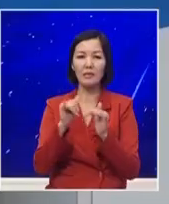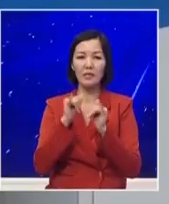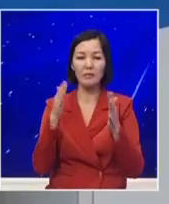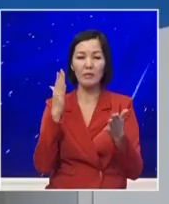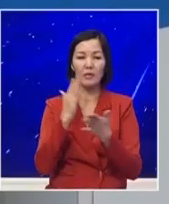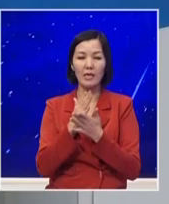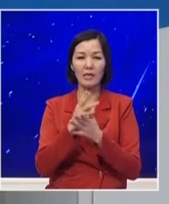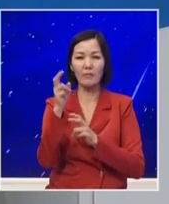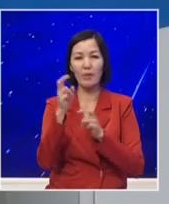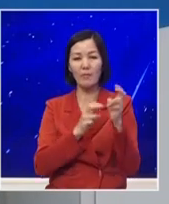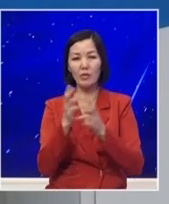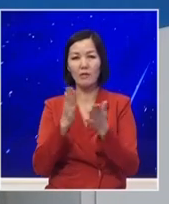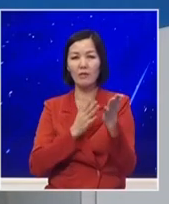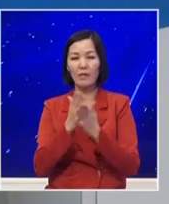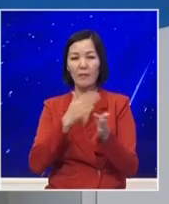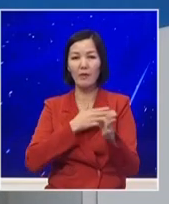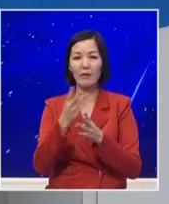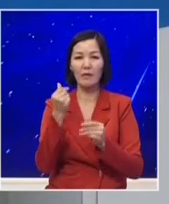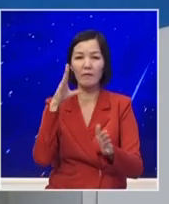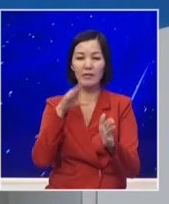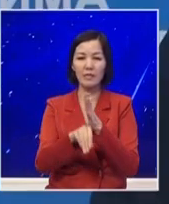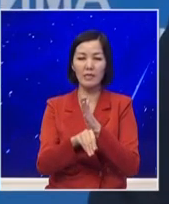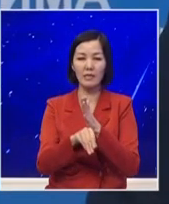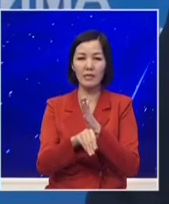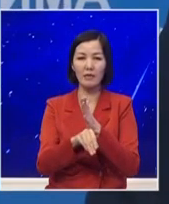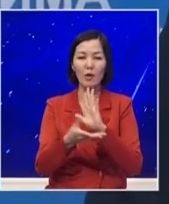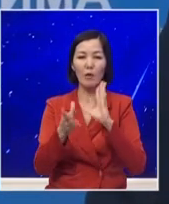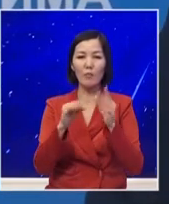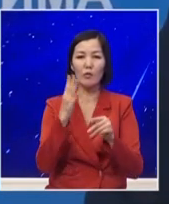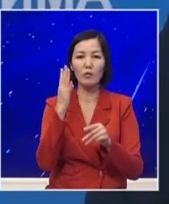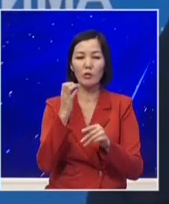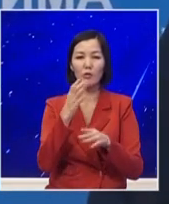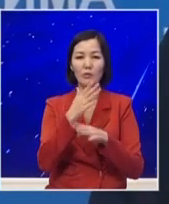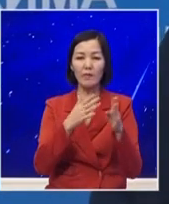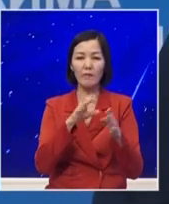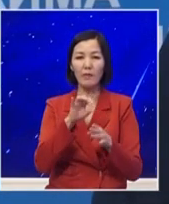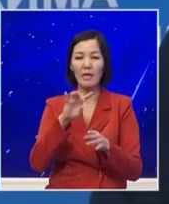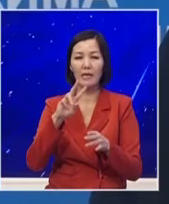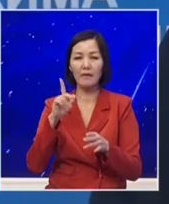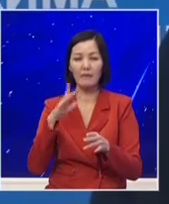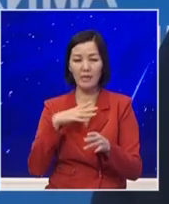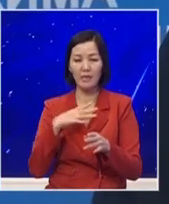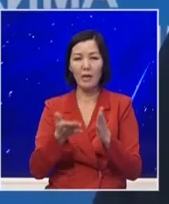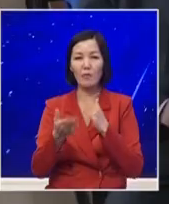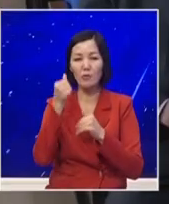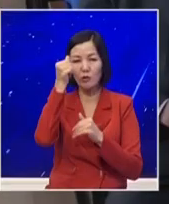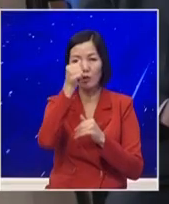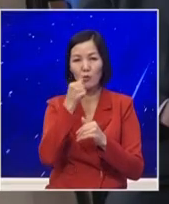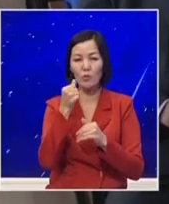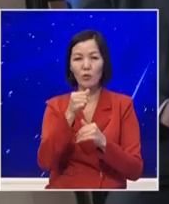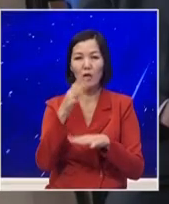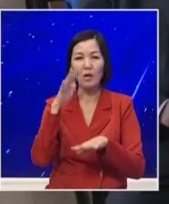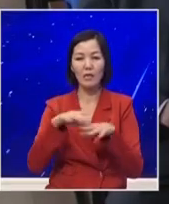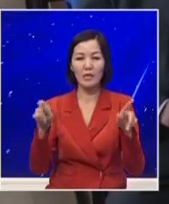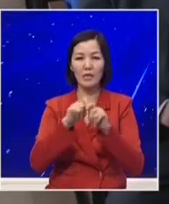учетом промышленного направления инвестиции в основной капитал составили более 4,5 миллиарда тенге. За прошлый год в округе